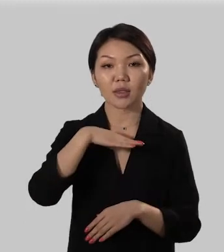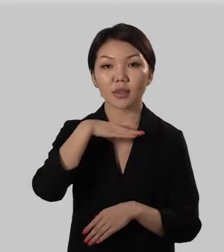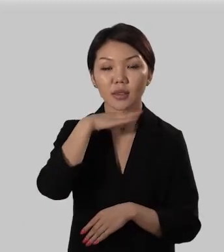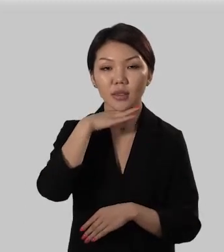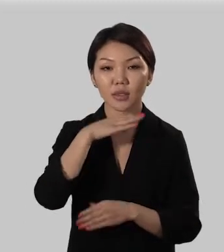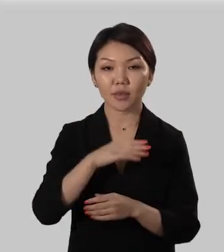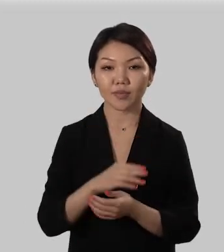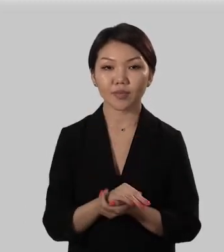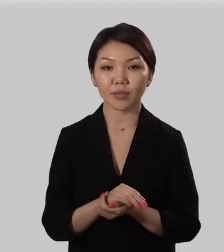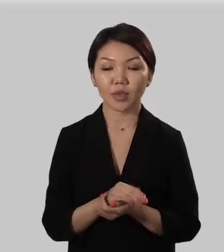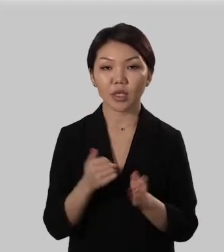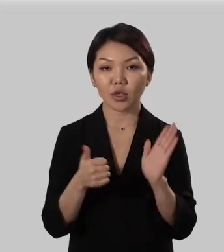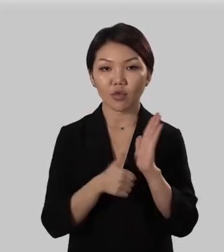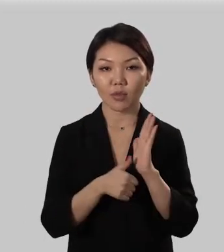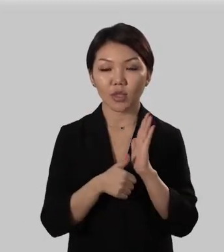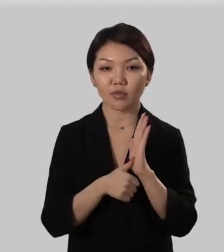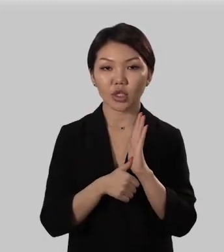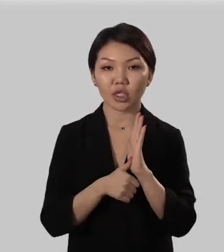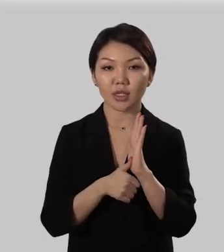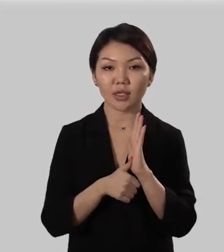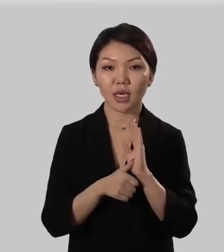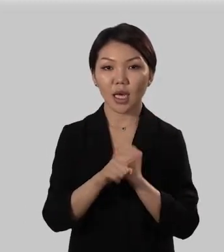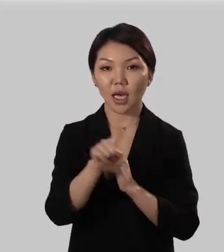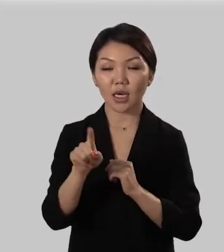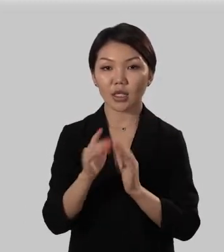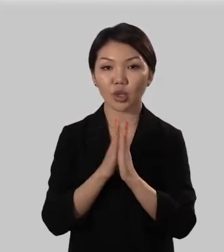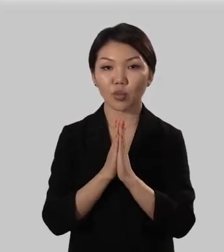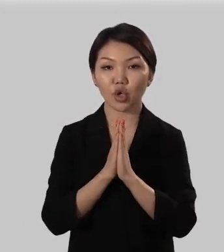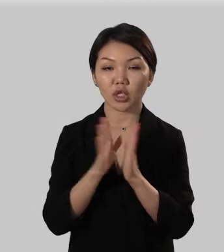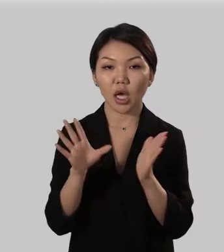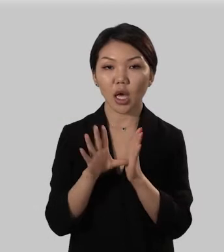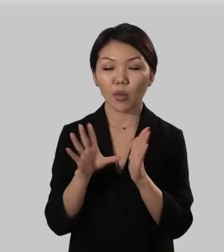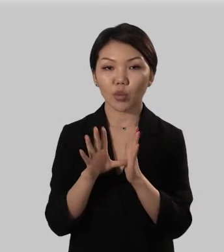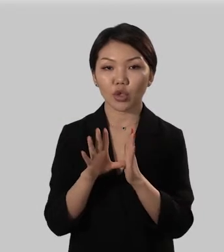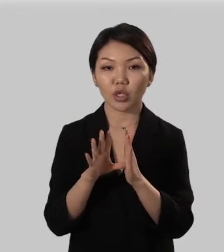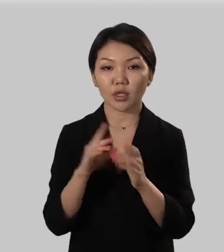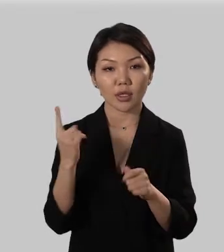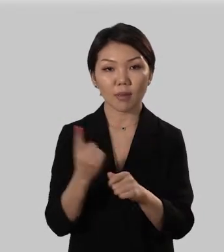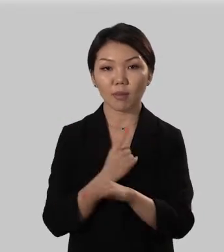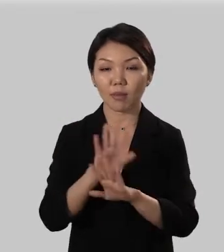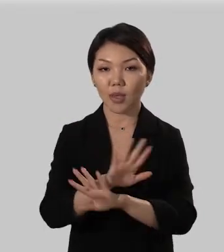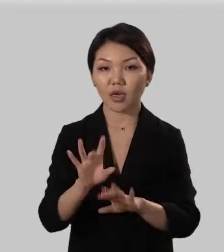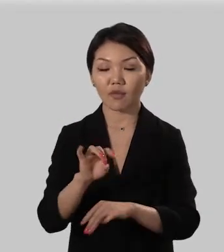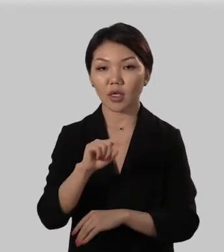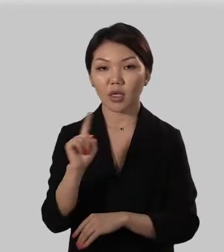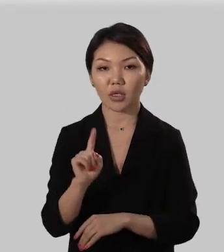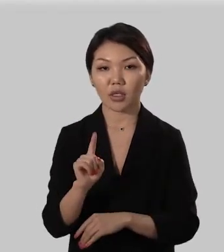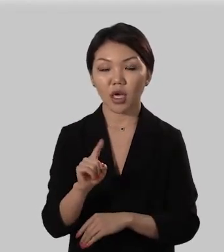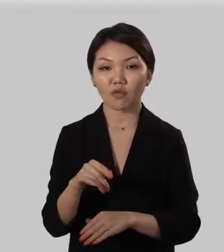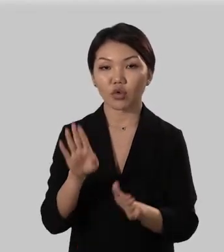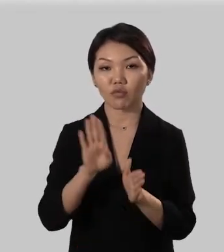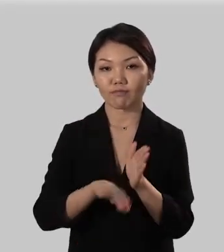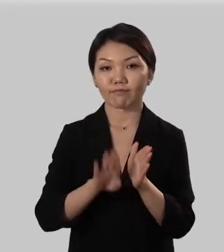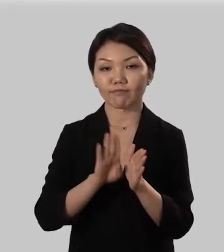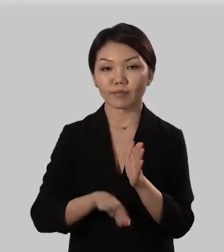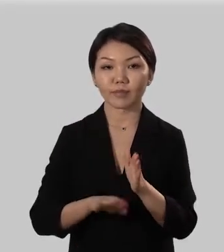слова по цифрой 6 они просят о помощи не в первый раз а все впустую